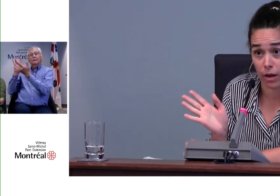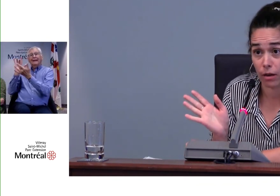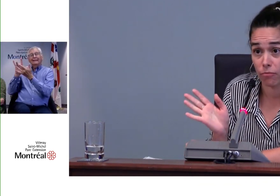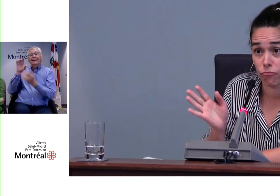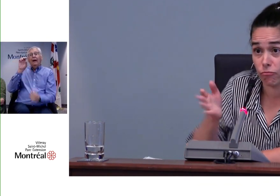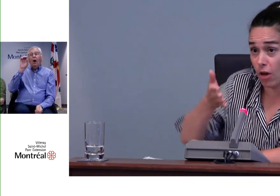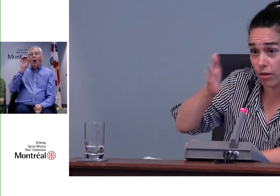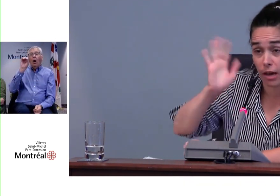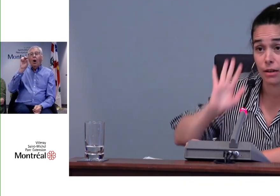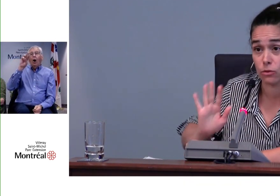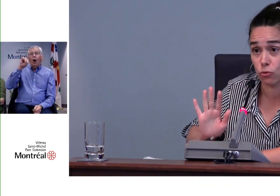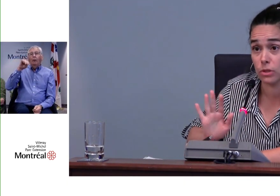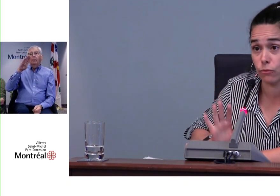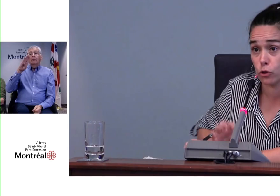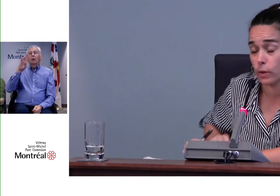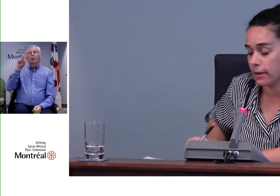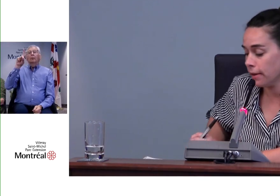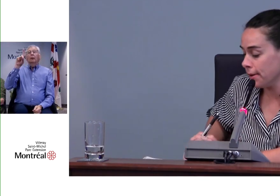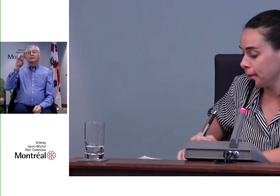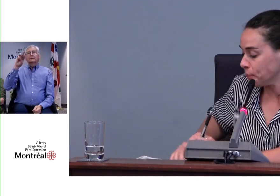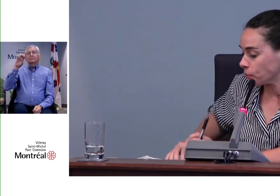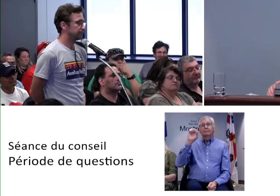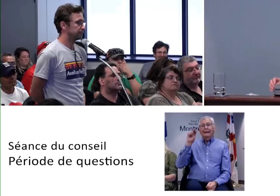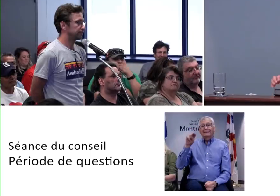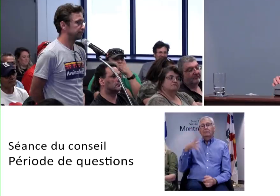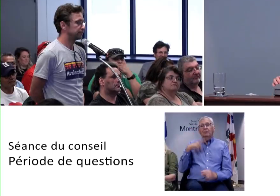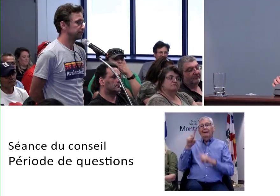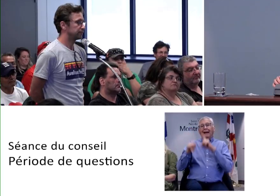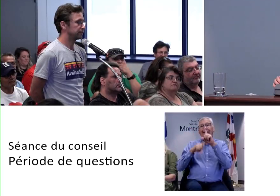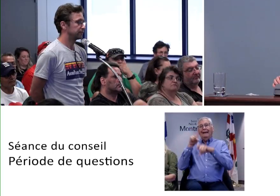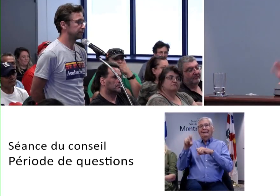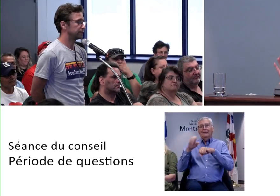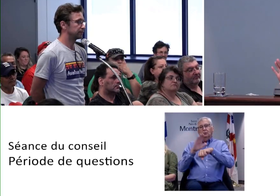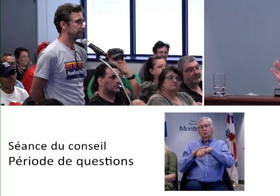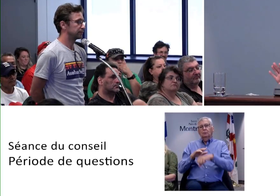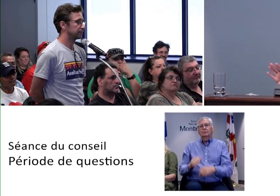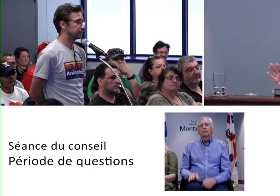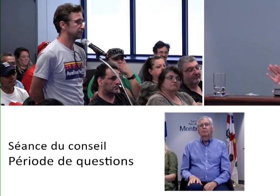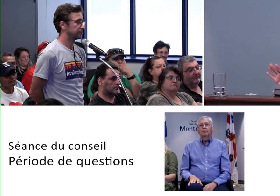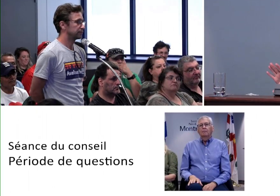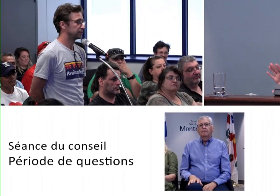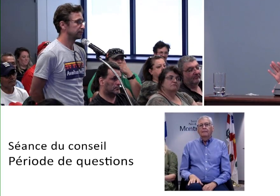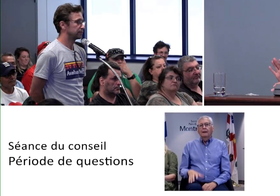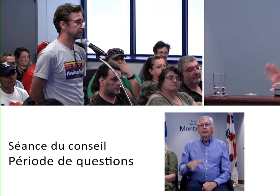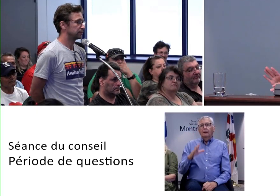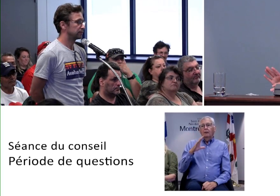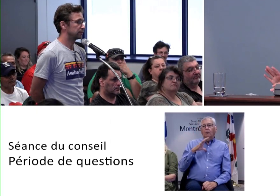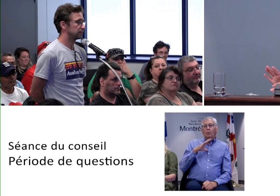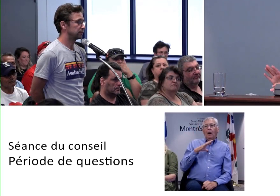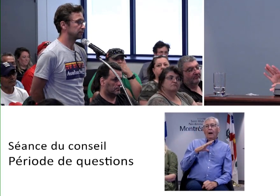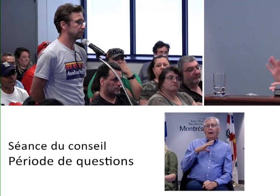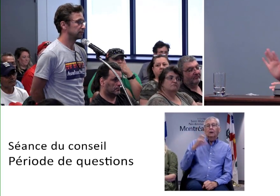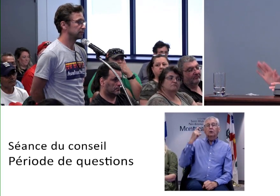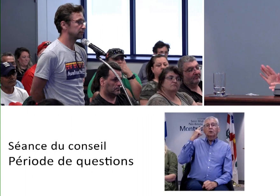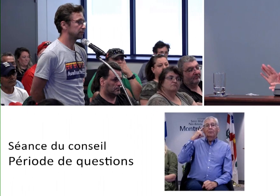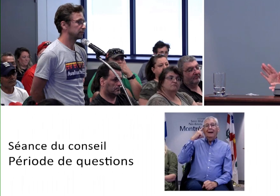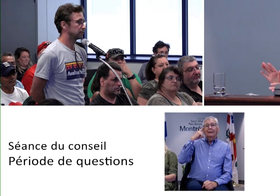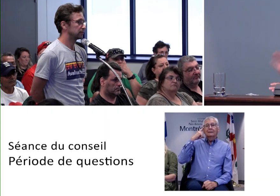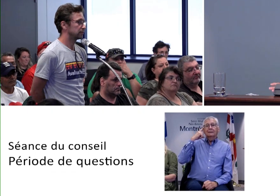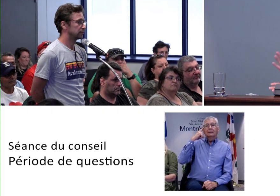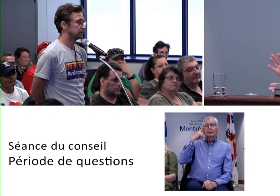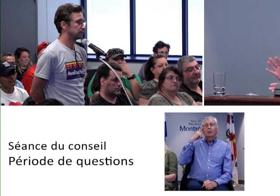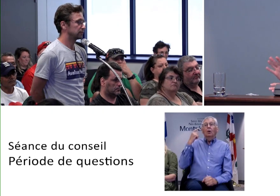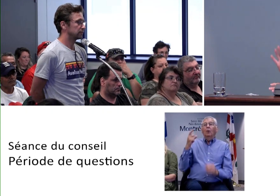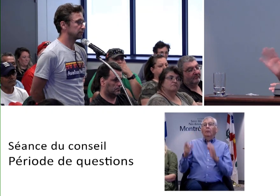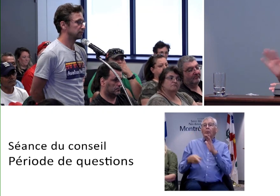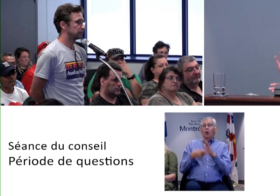pour faire en quatre là-dessus si vous le souhaitez j'avais un penchant plutôt favorable pour la rebloquer